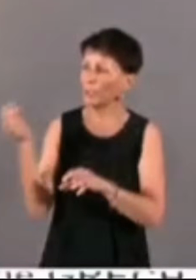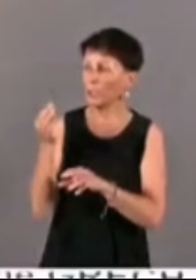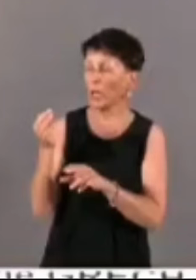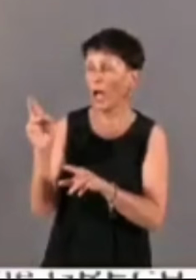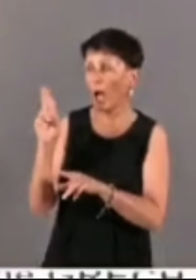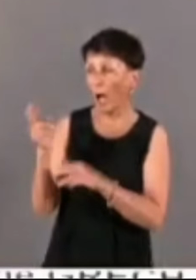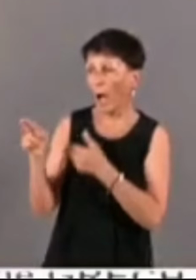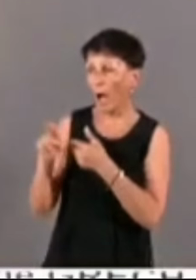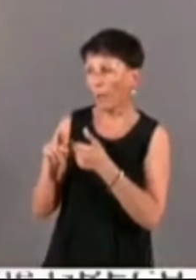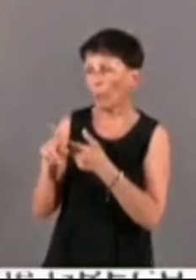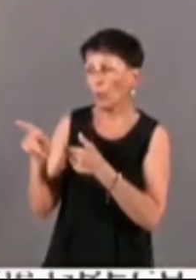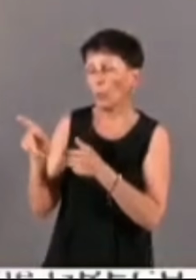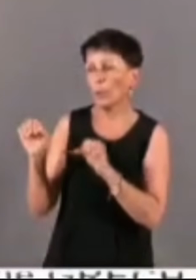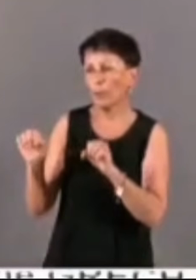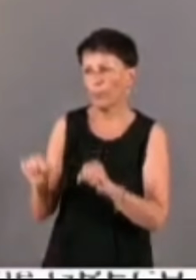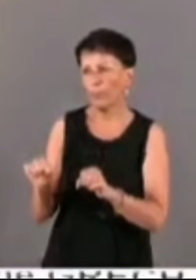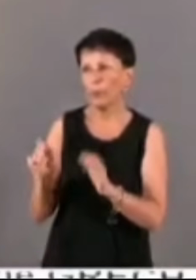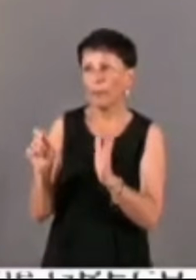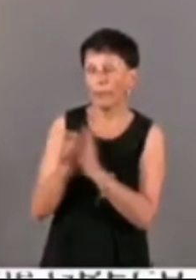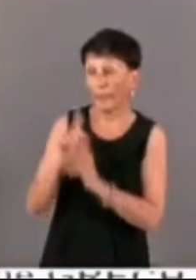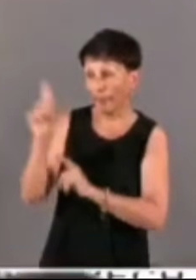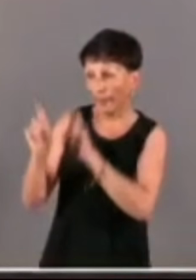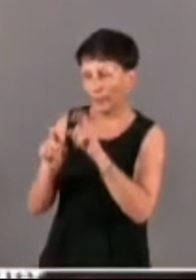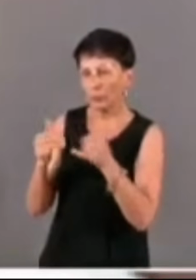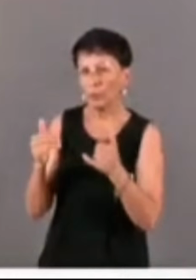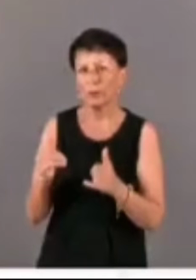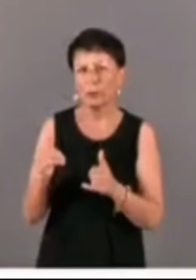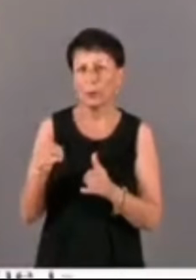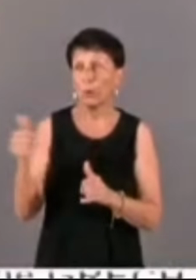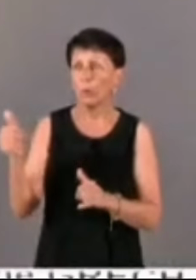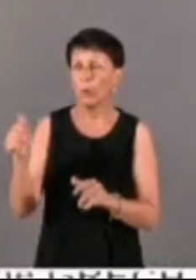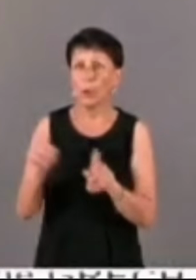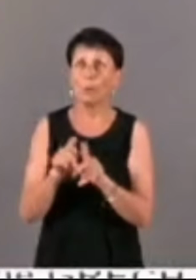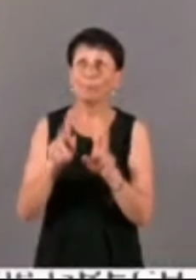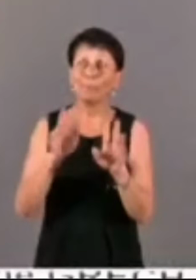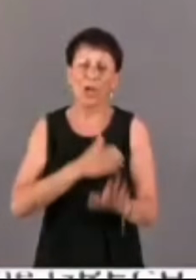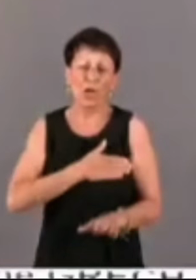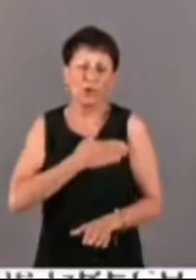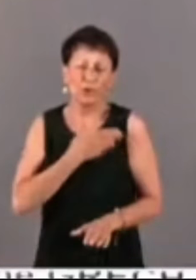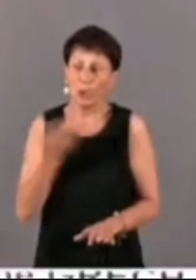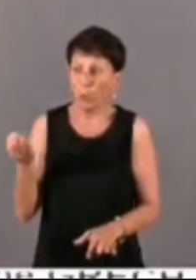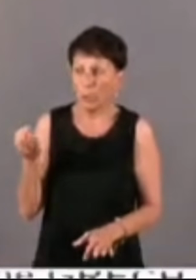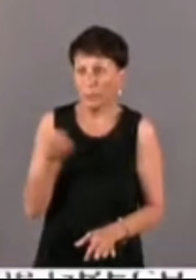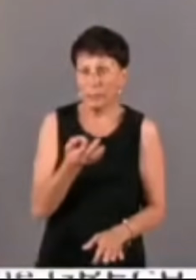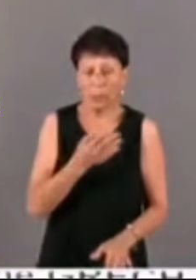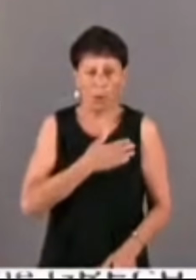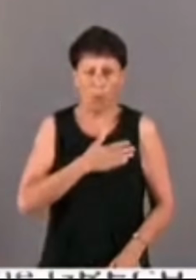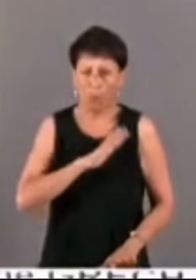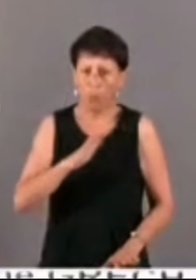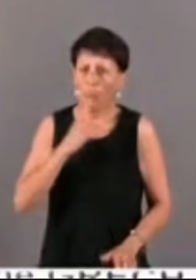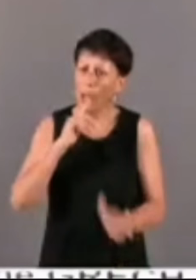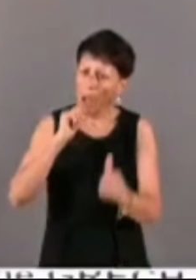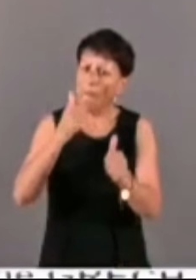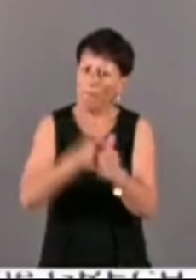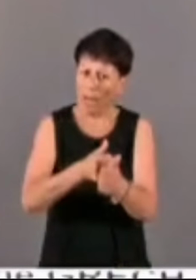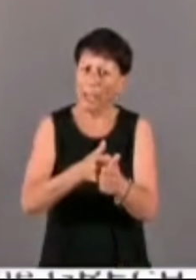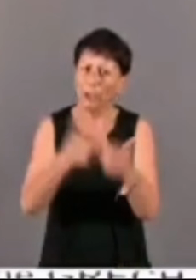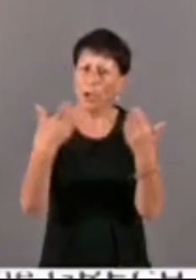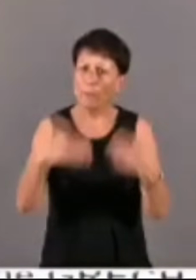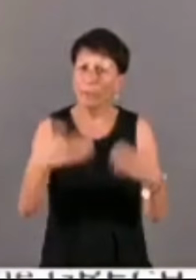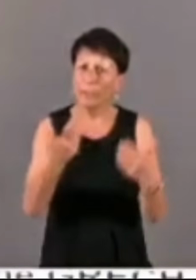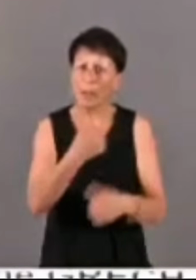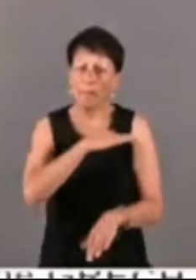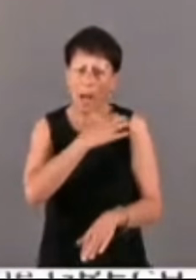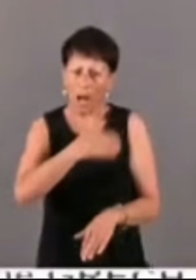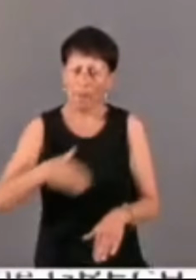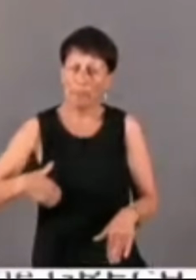me répondent lorsque j'interroge vos adjoints. Et la main sur le cœur, il m'a affirmé qu'une plainte avait été déposée par